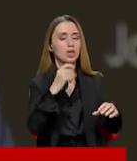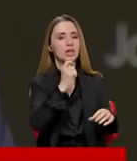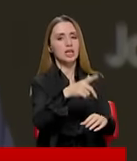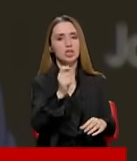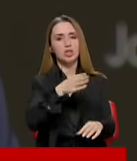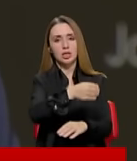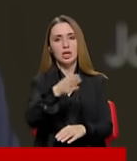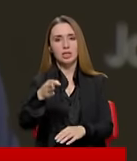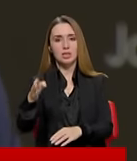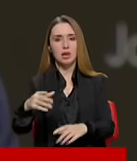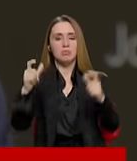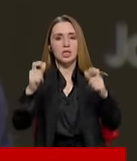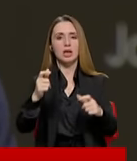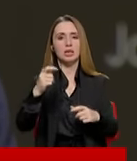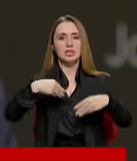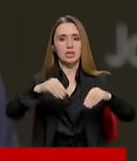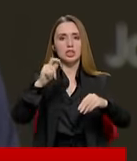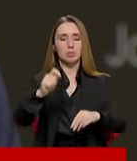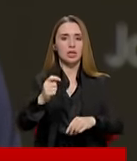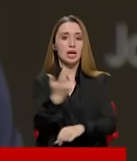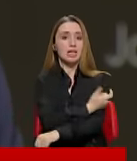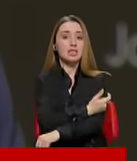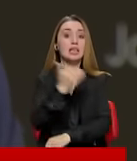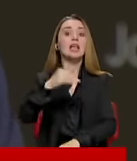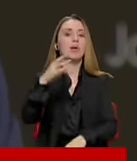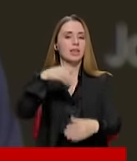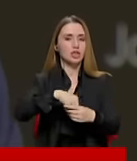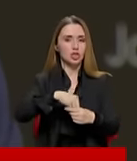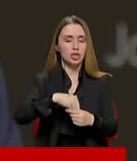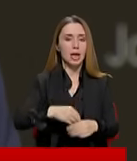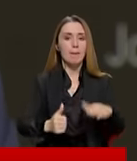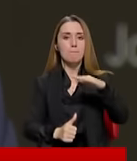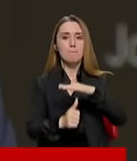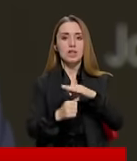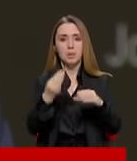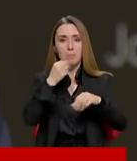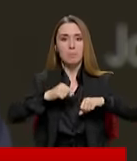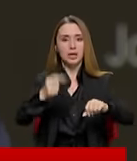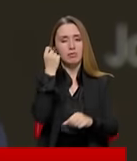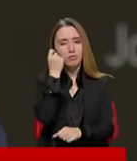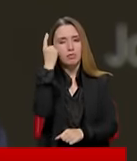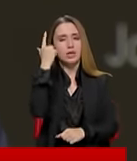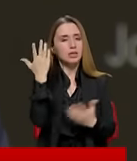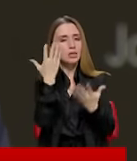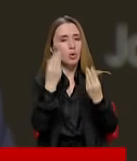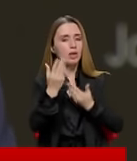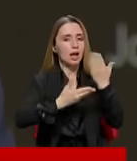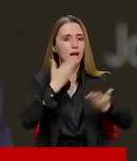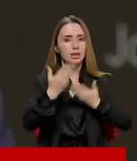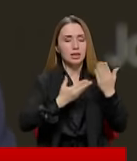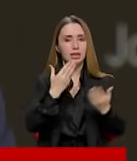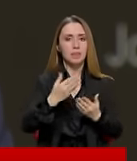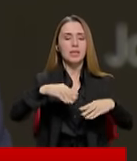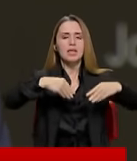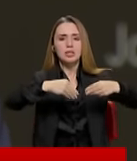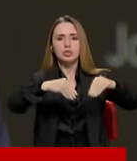ilçe gezip yerinde de satış yapacaklar Kızılay'a gelemeyenler için Başkent Market Fikri şuradan doğdu böyle tanzim